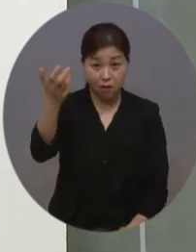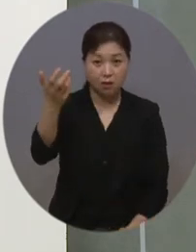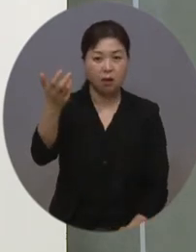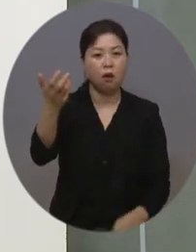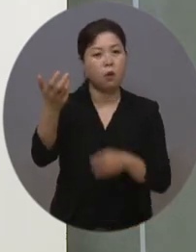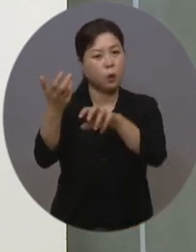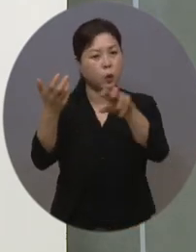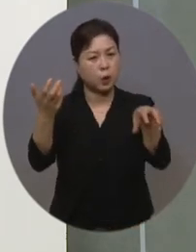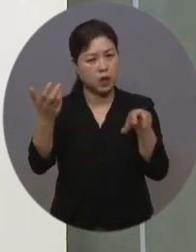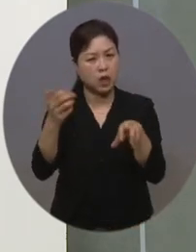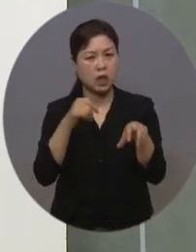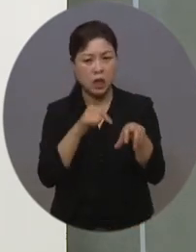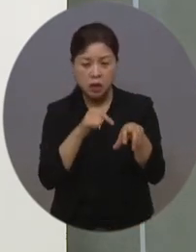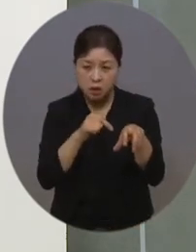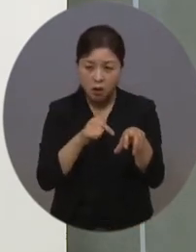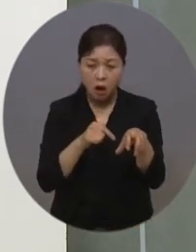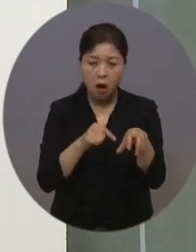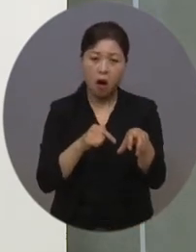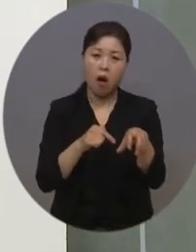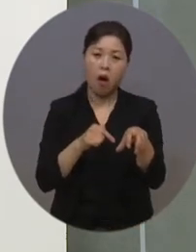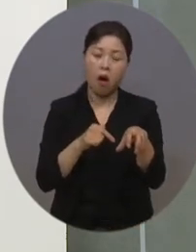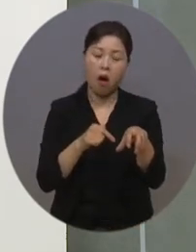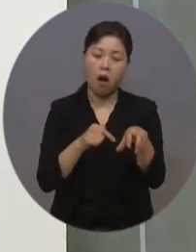참 알 수 없는 병균이